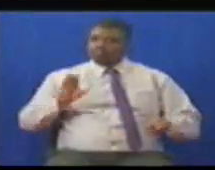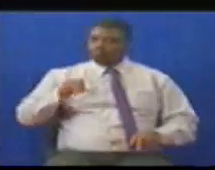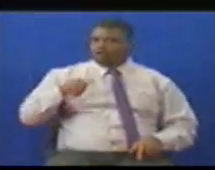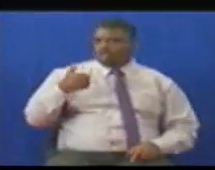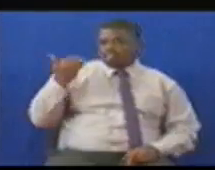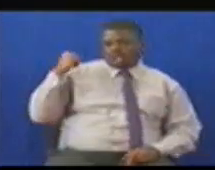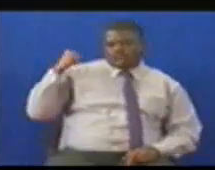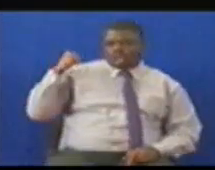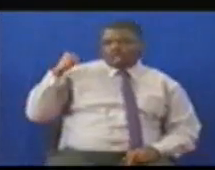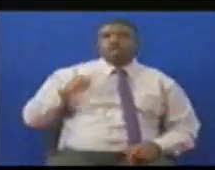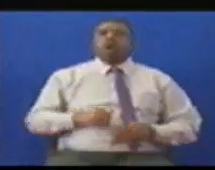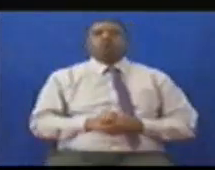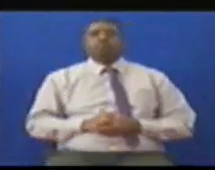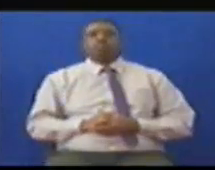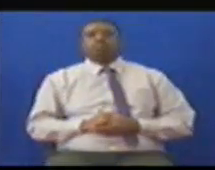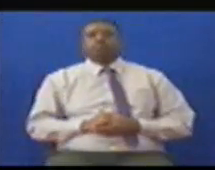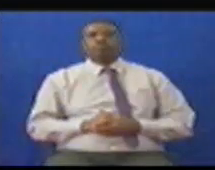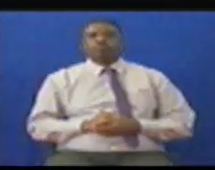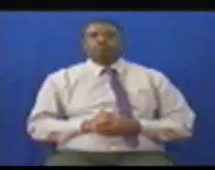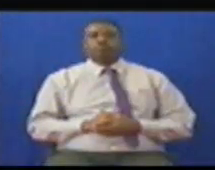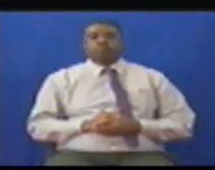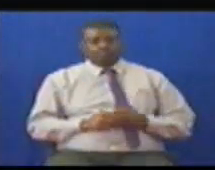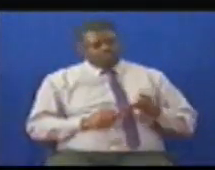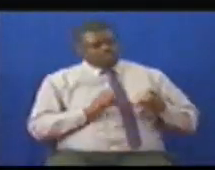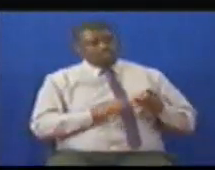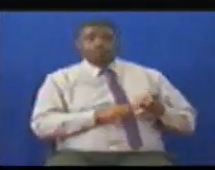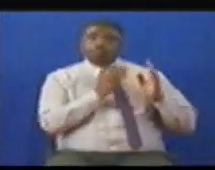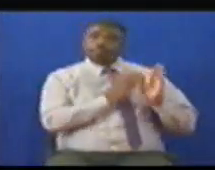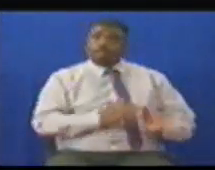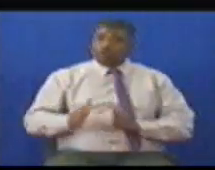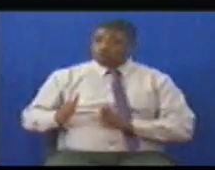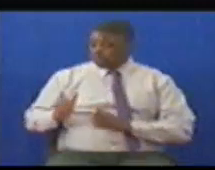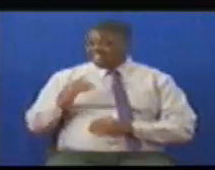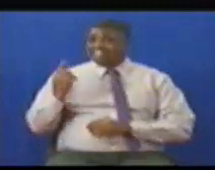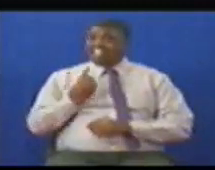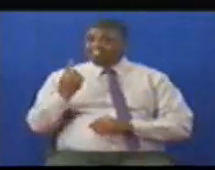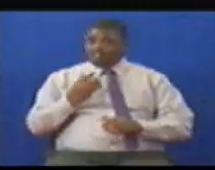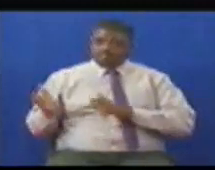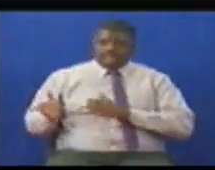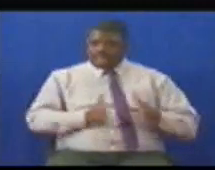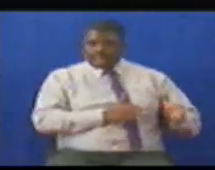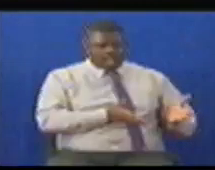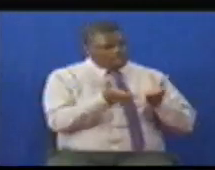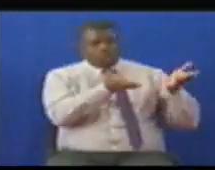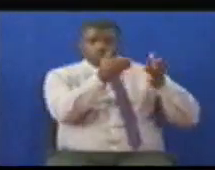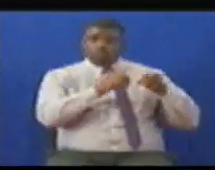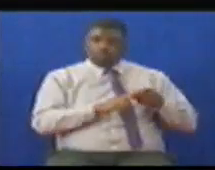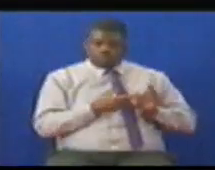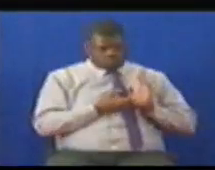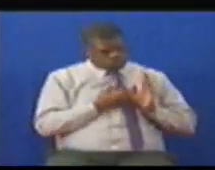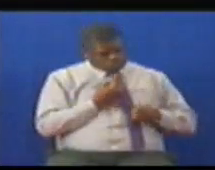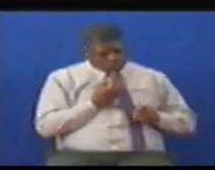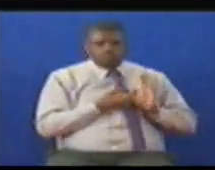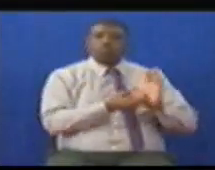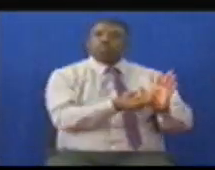fedha 2020. Na tatu, mpango wa maendeleo ya taifa unaonyesha ongezeko la 5.3% katika